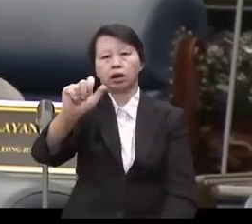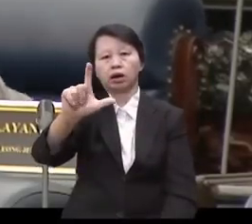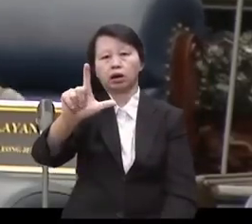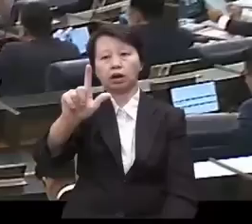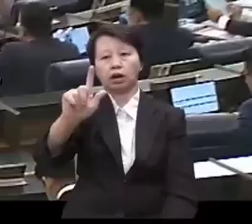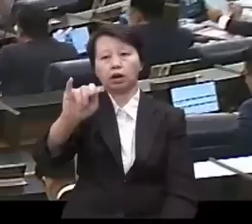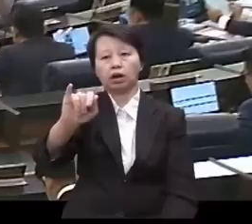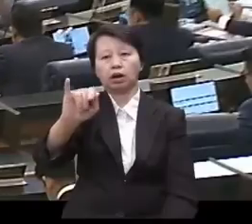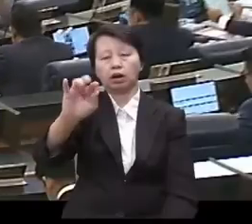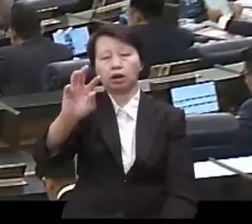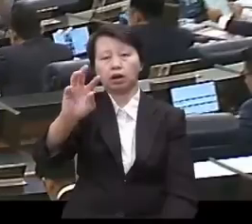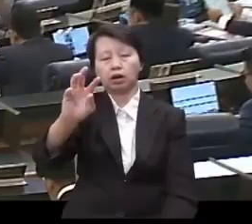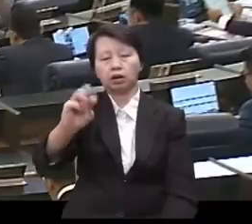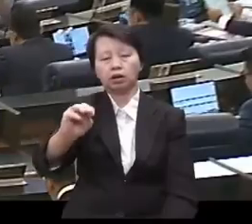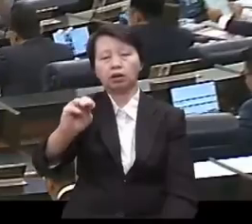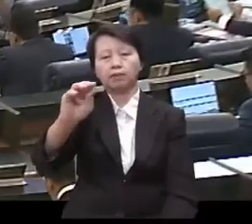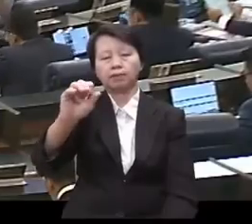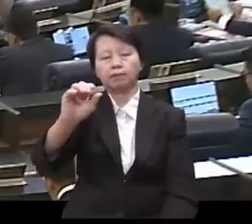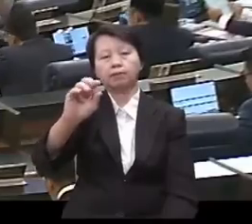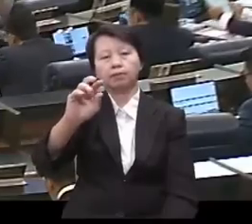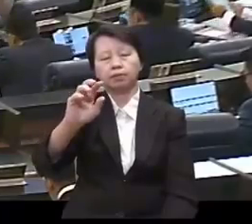Sila Perdana Menteri.